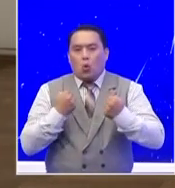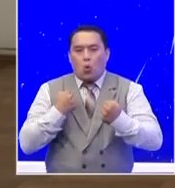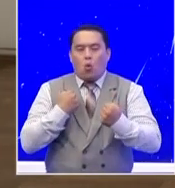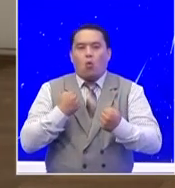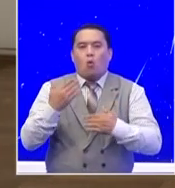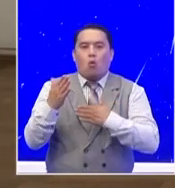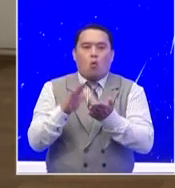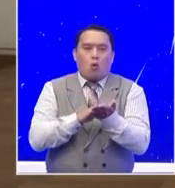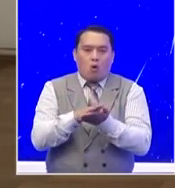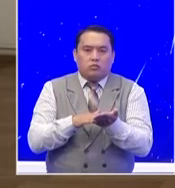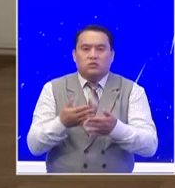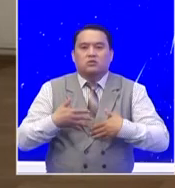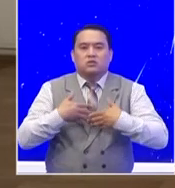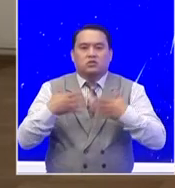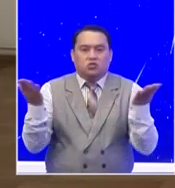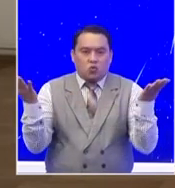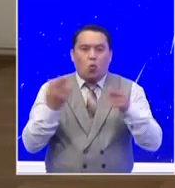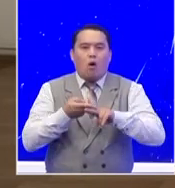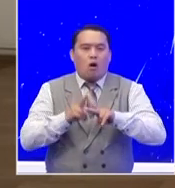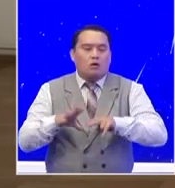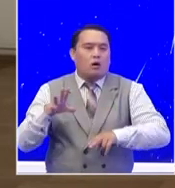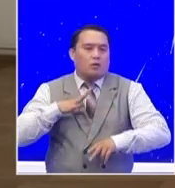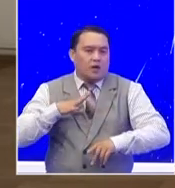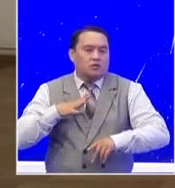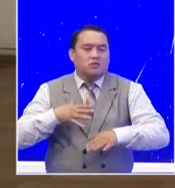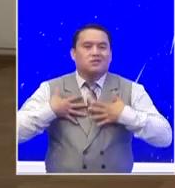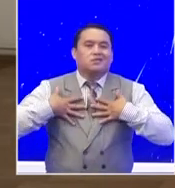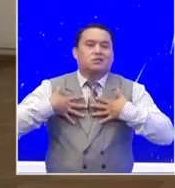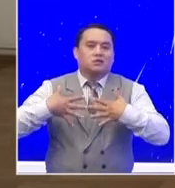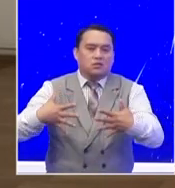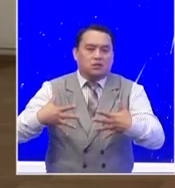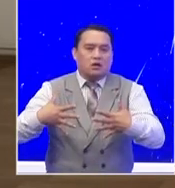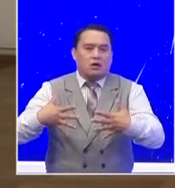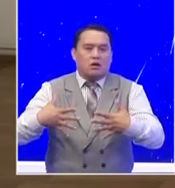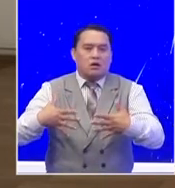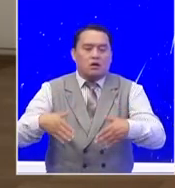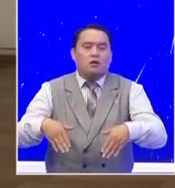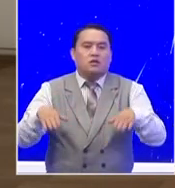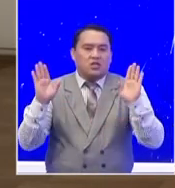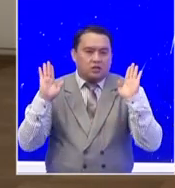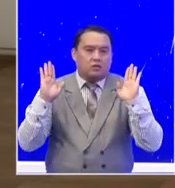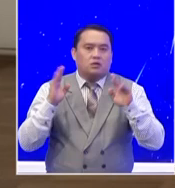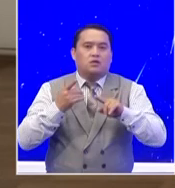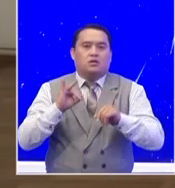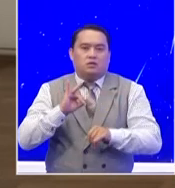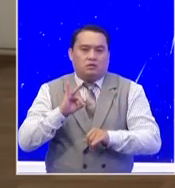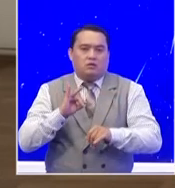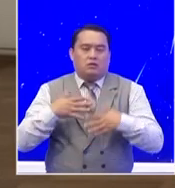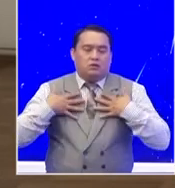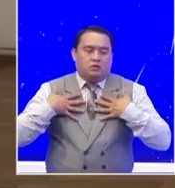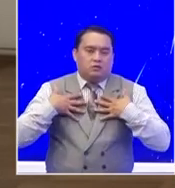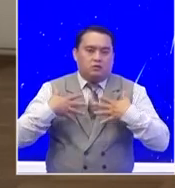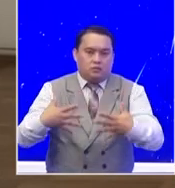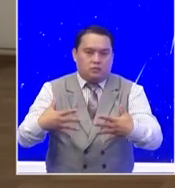қолымызды, алақанымызды жаямыз жоғары қаратып, тыныс алған кезде қолымызды артқа қартай келтіреміз, тынысты шығарған